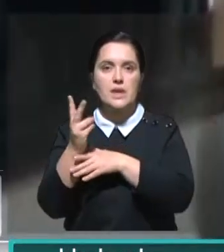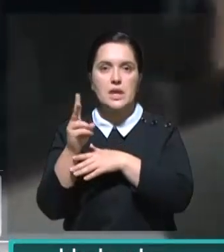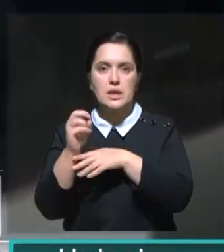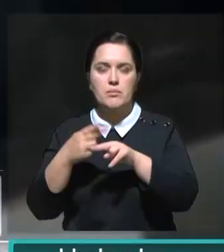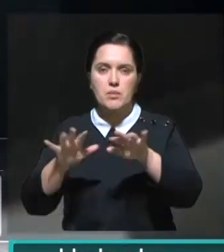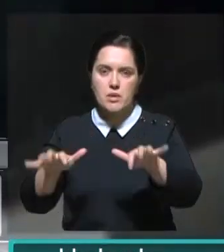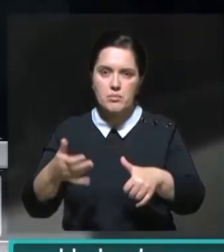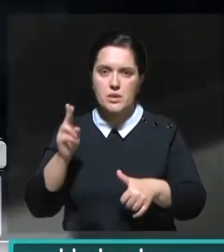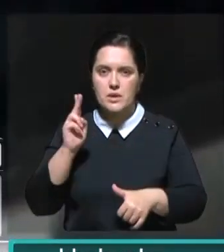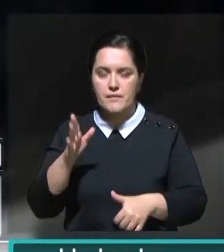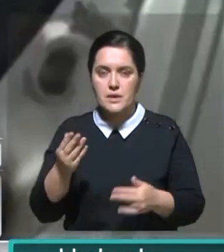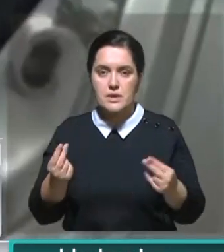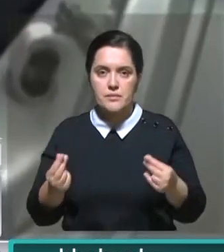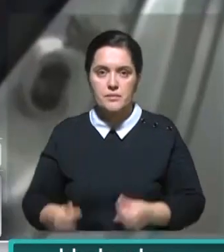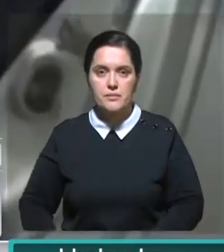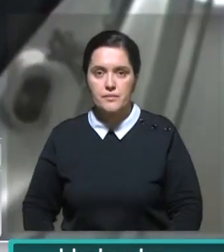от 9 до 12 лет. С конфискацией имущества.